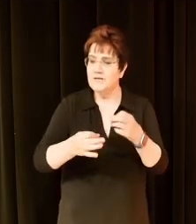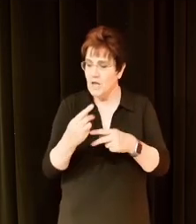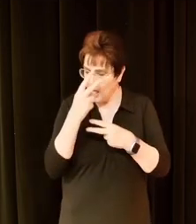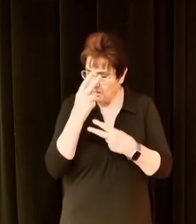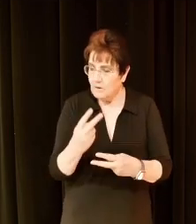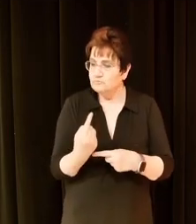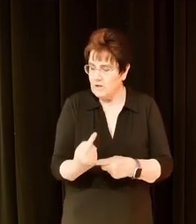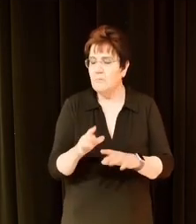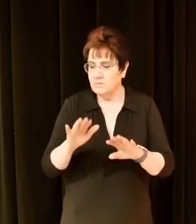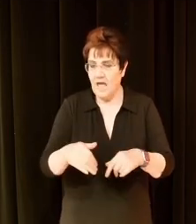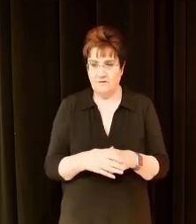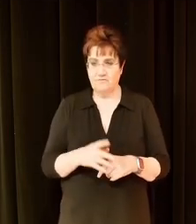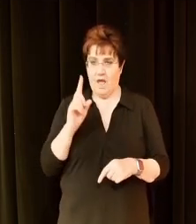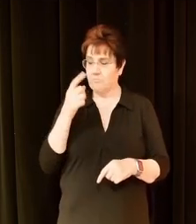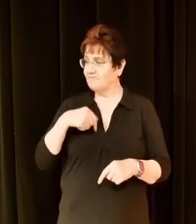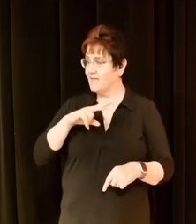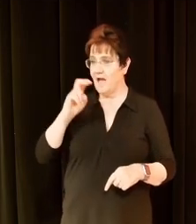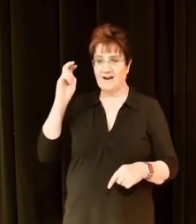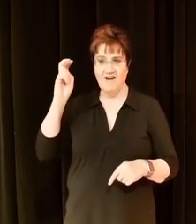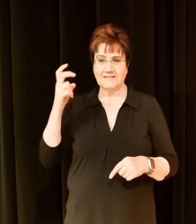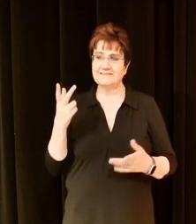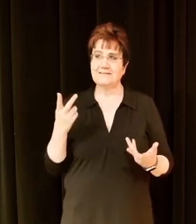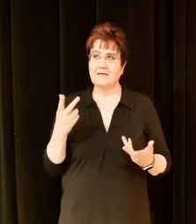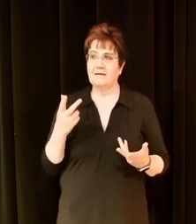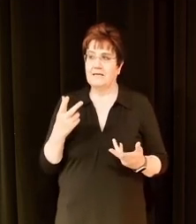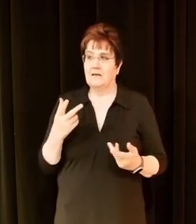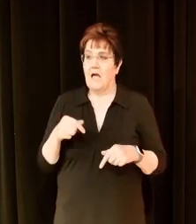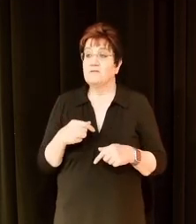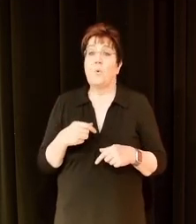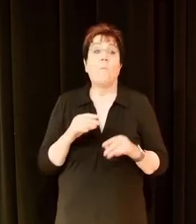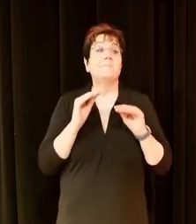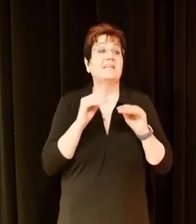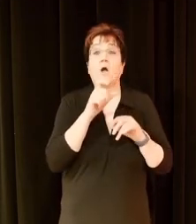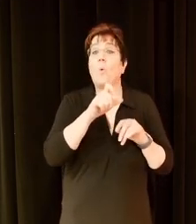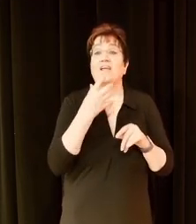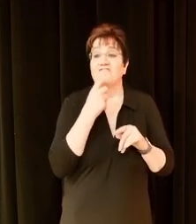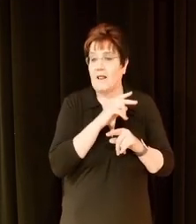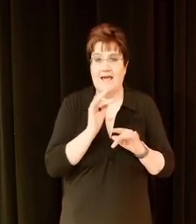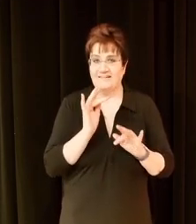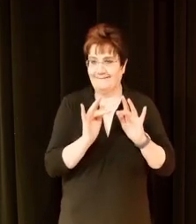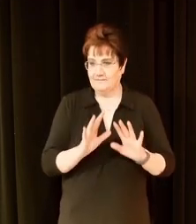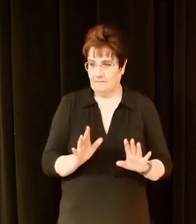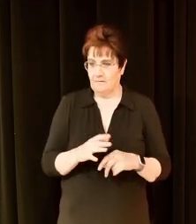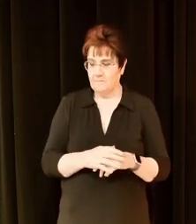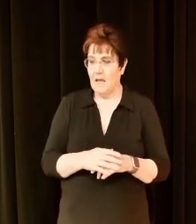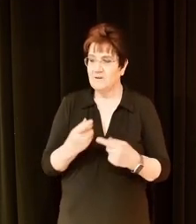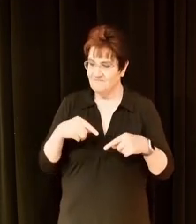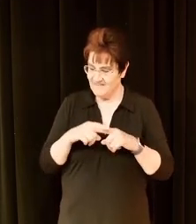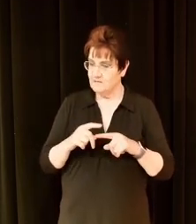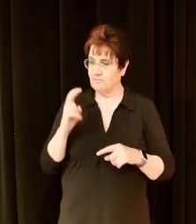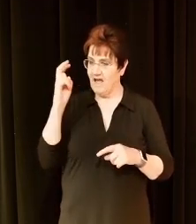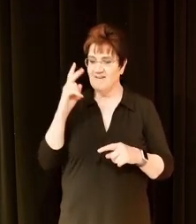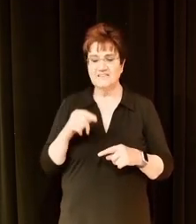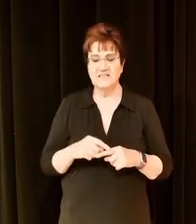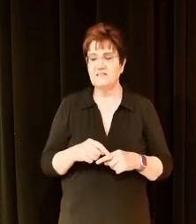und als Erwachsene, ich will jetzt nicht die Pädagogen kritisieren, wird uns das eher abtrainiert.